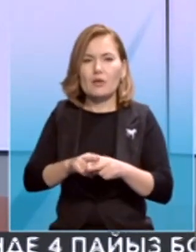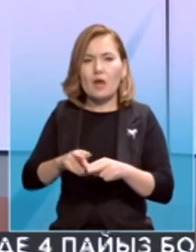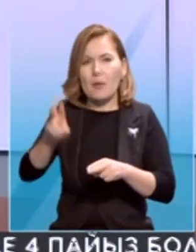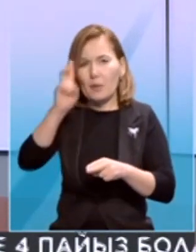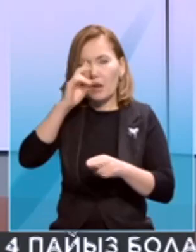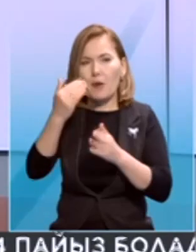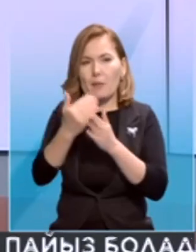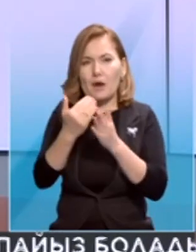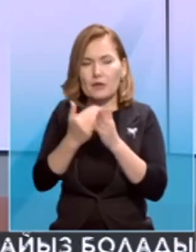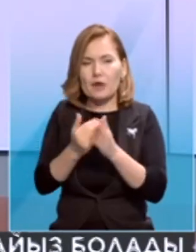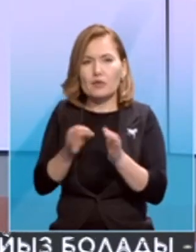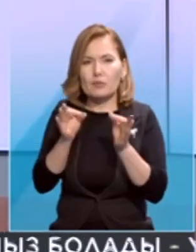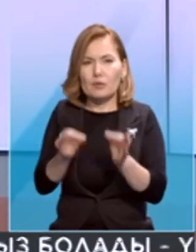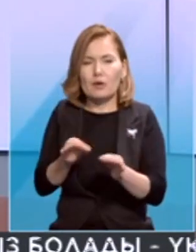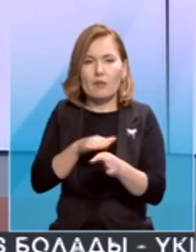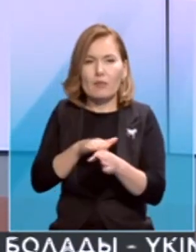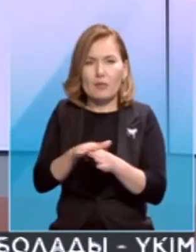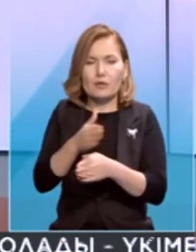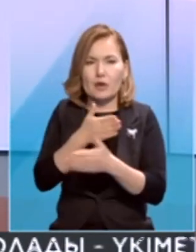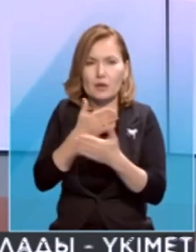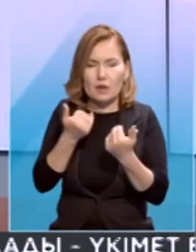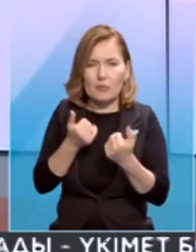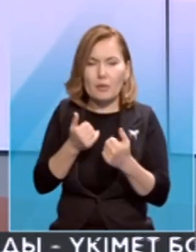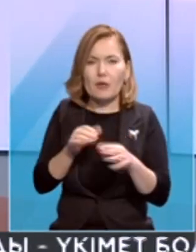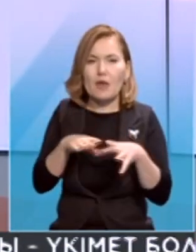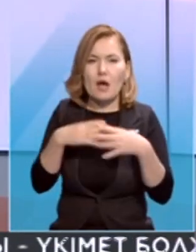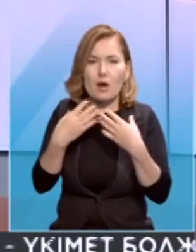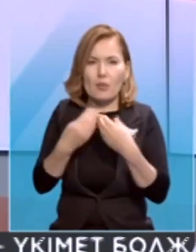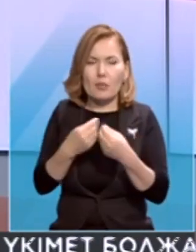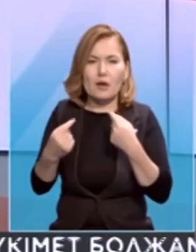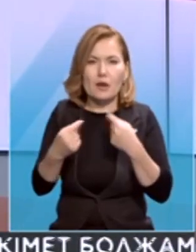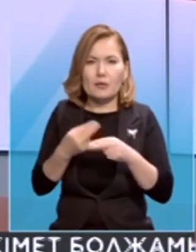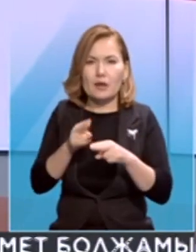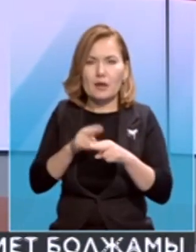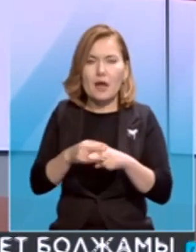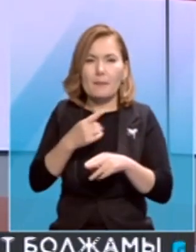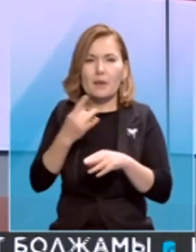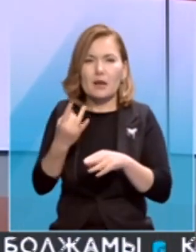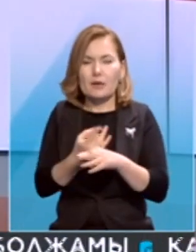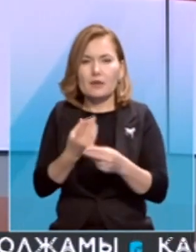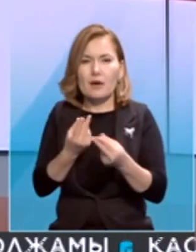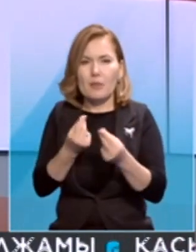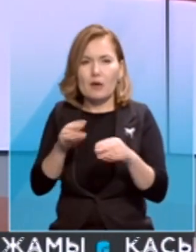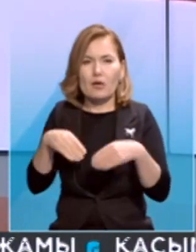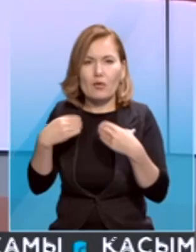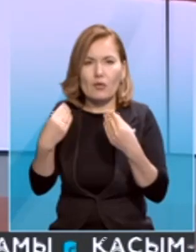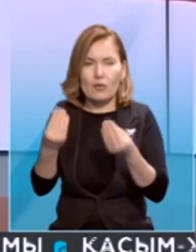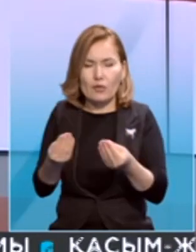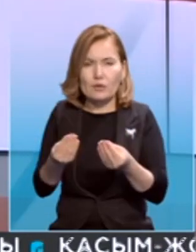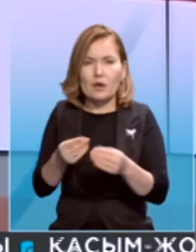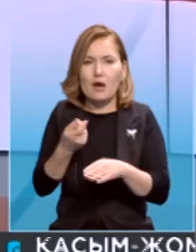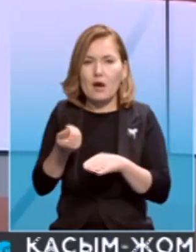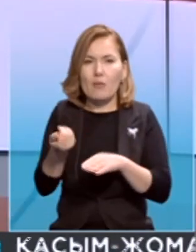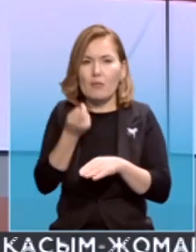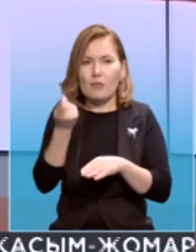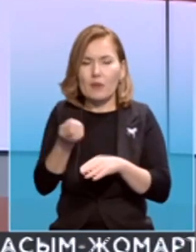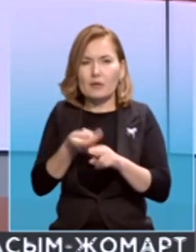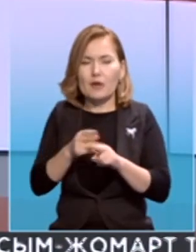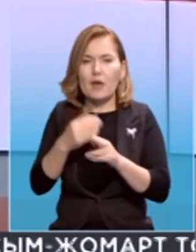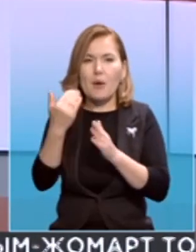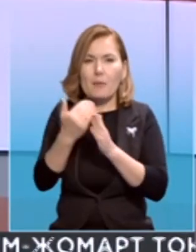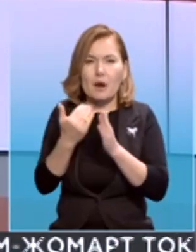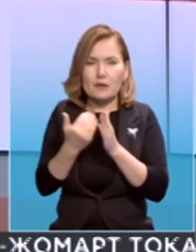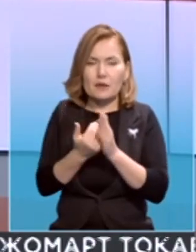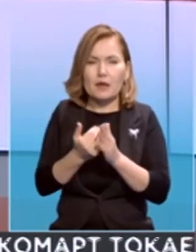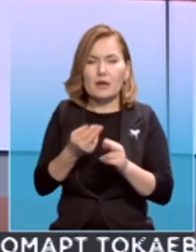мемлекеттік бағдарламаны дұрыс орындамай әуре сарсаңға салады. Екіншіден бір рет берілетін қаржы да мардымсыз. Сондықтан бағдарламаның көші қонға